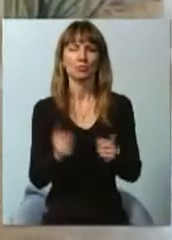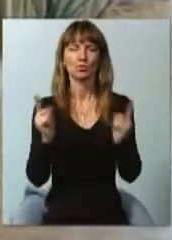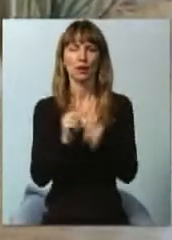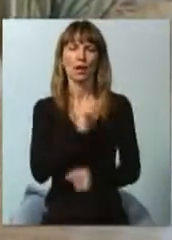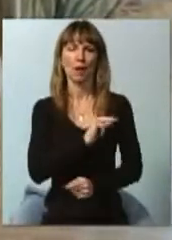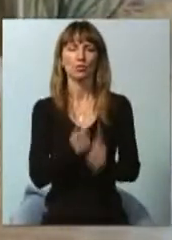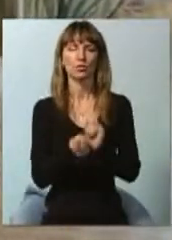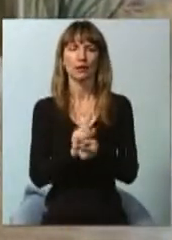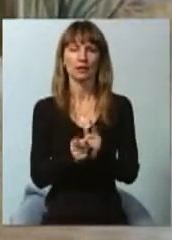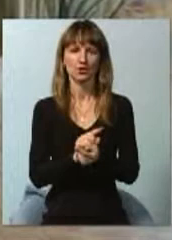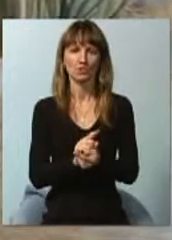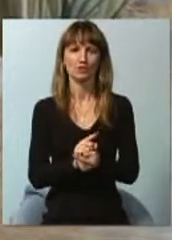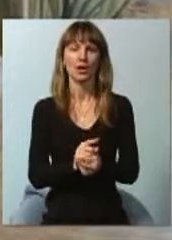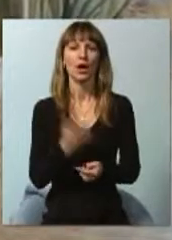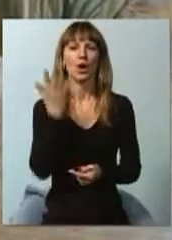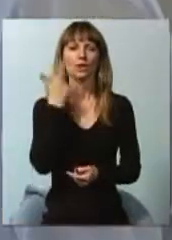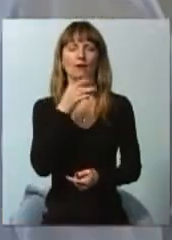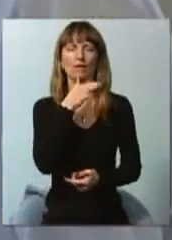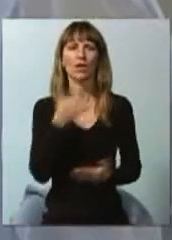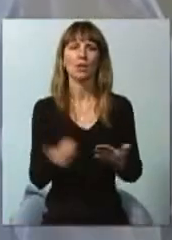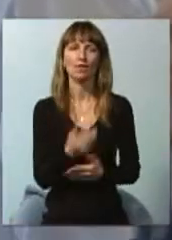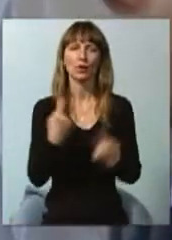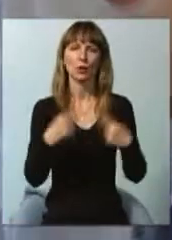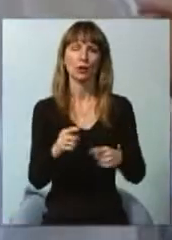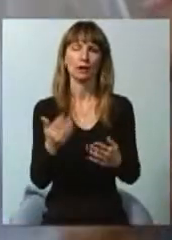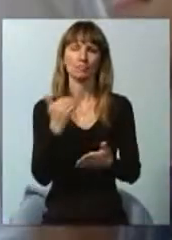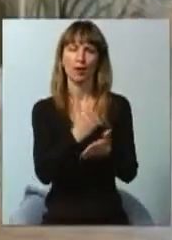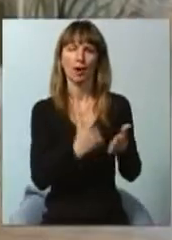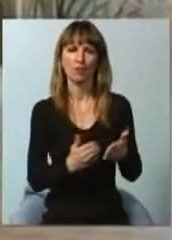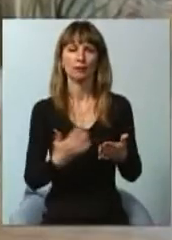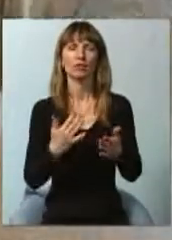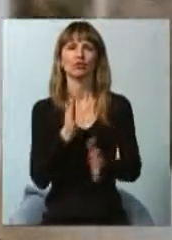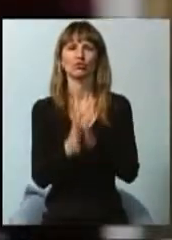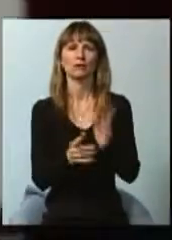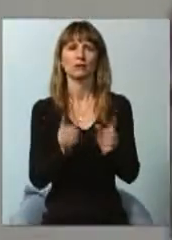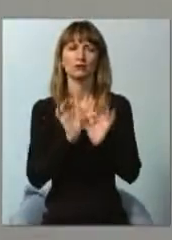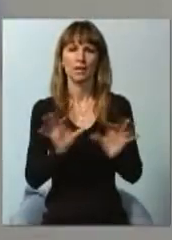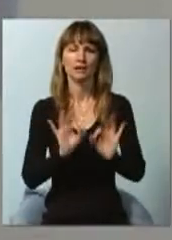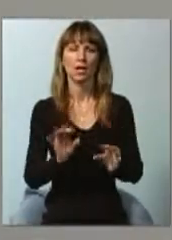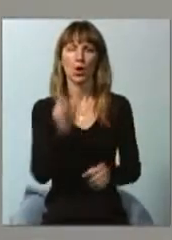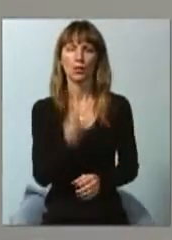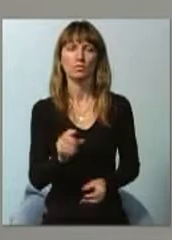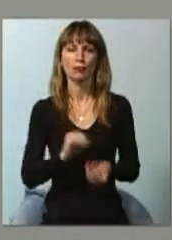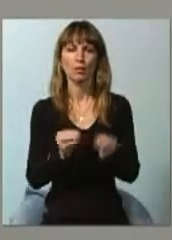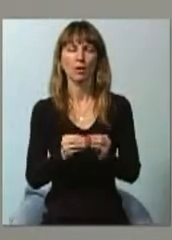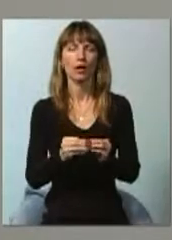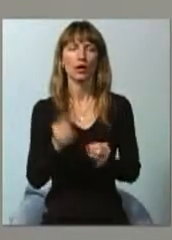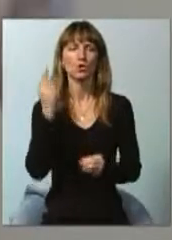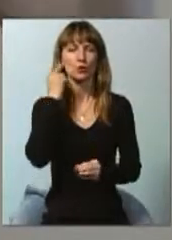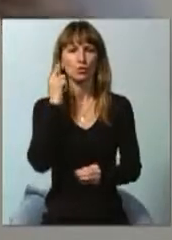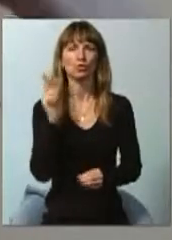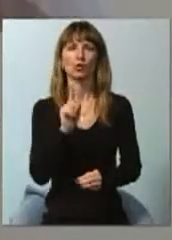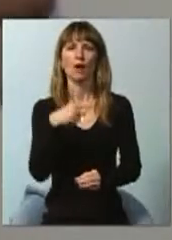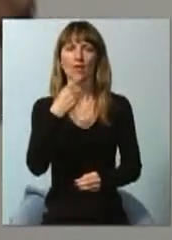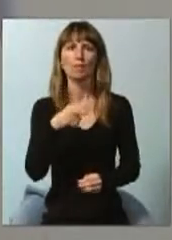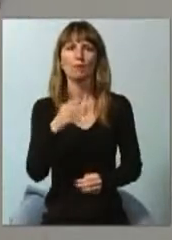роботу сурдоперекладача, коли під час новин чи інших передач він жестами розповідає людям із вадами слуху, про що йдеться у програмі.